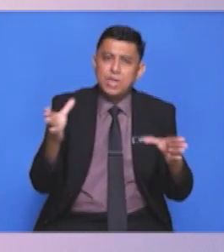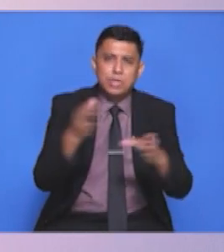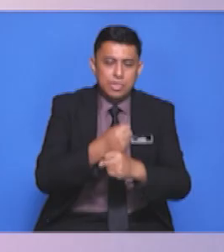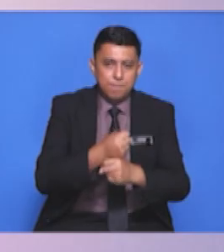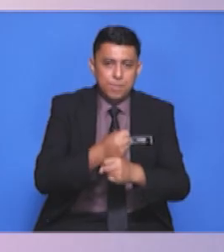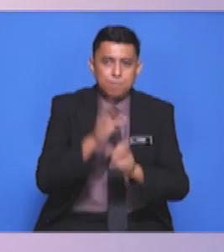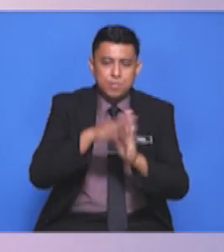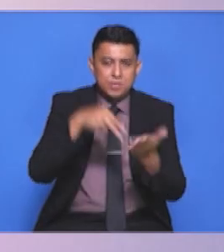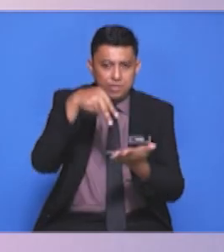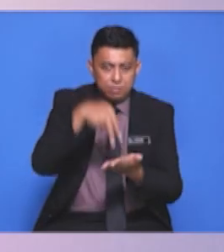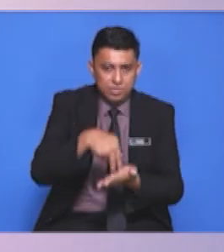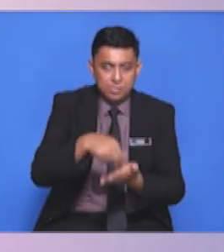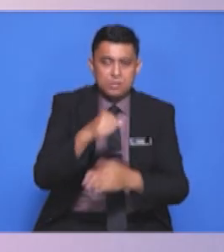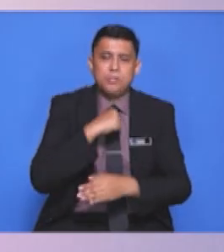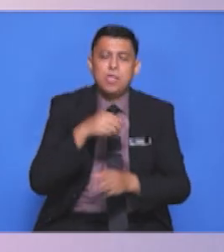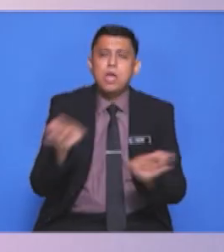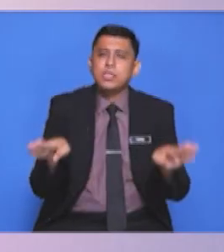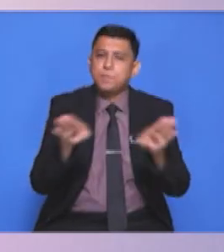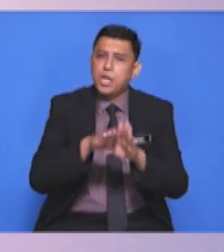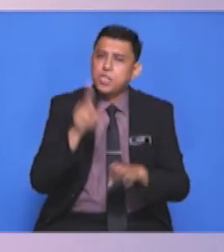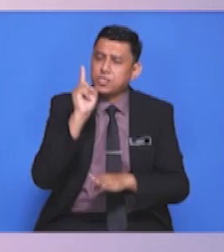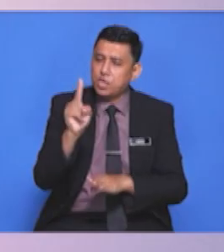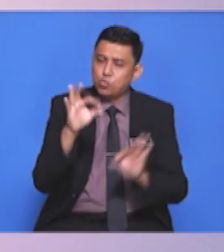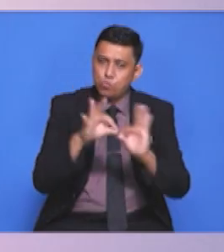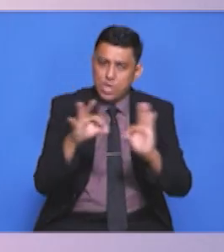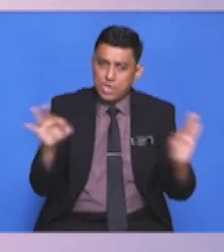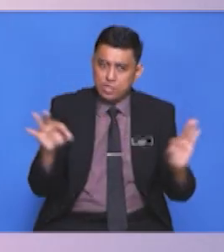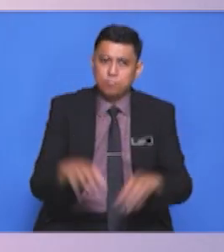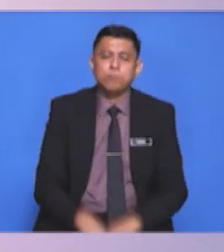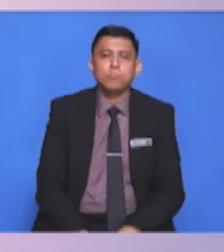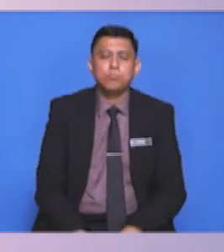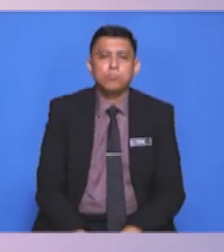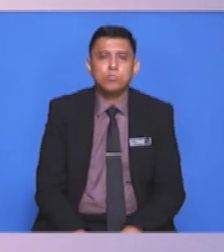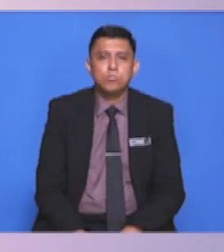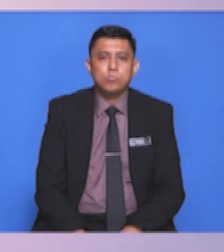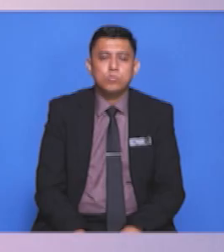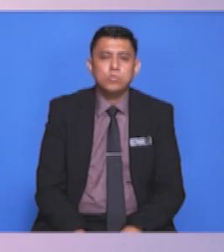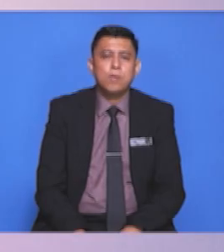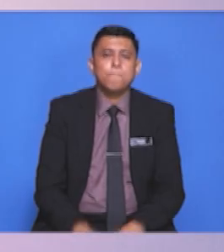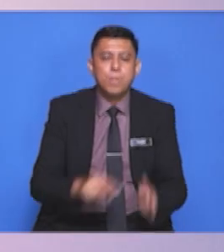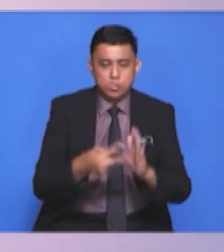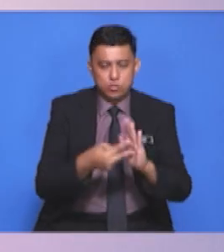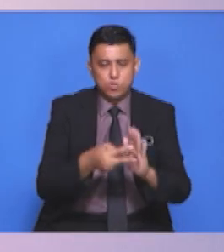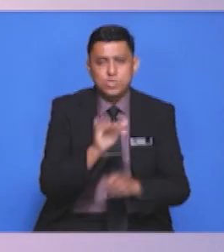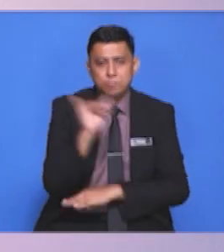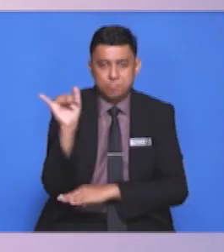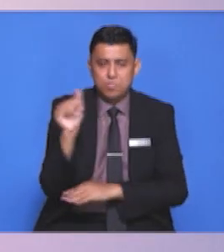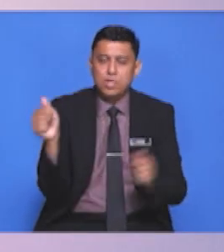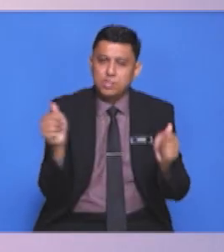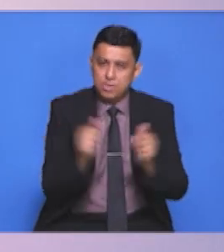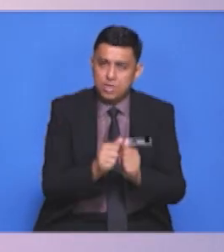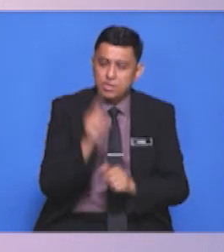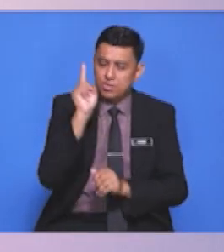berdiri sendiri sebagai satu ayat maksudnya dengan